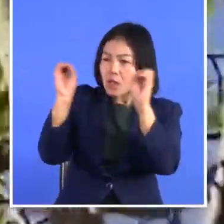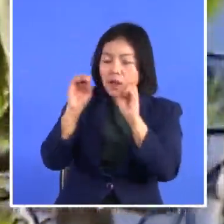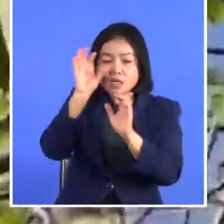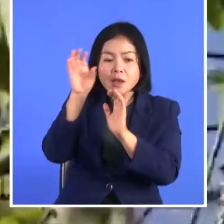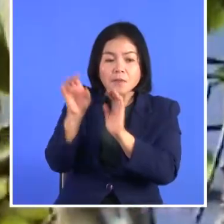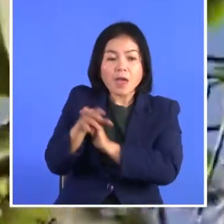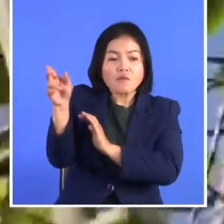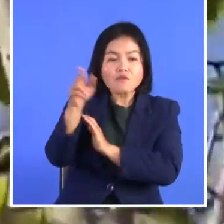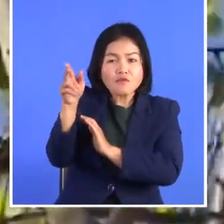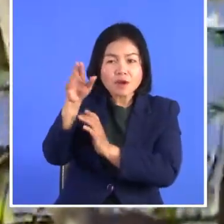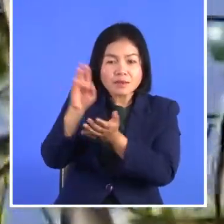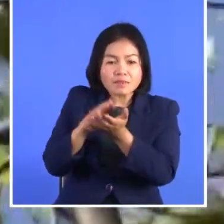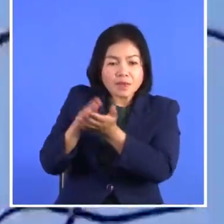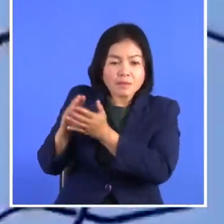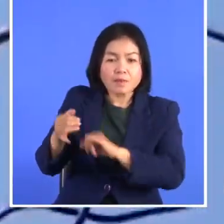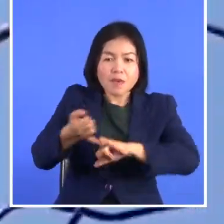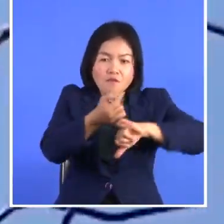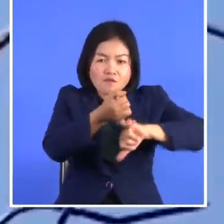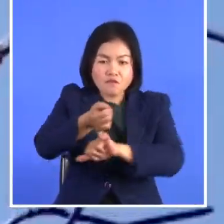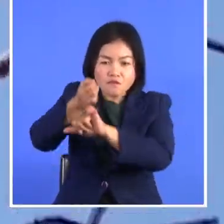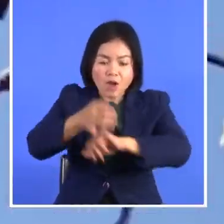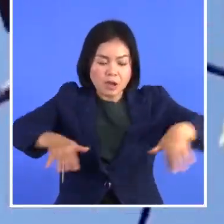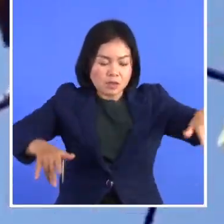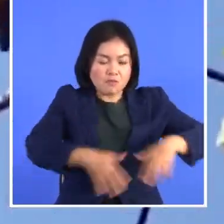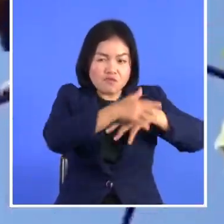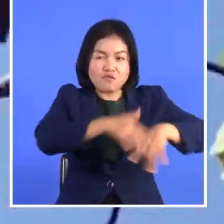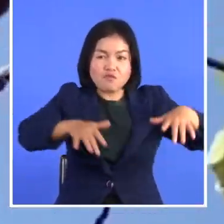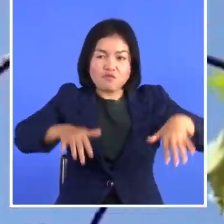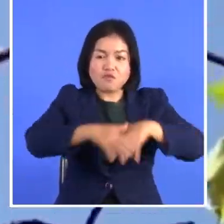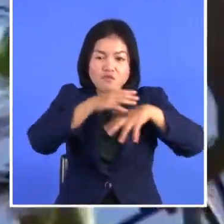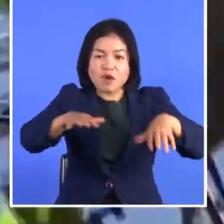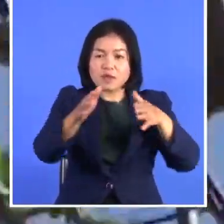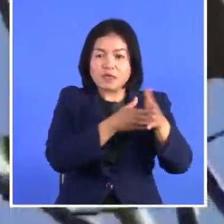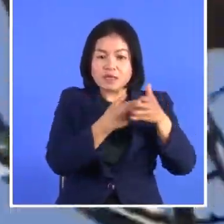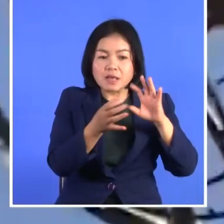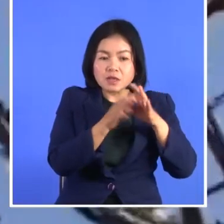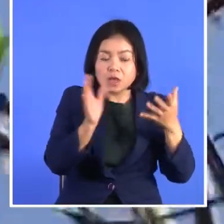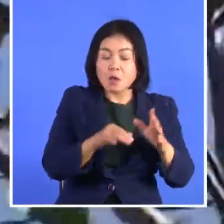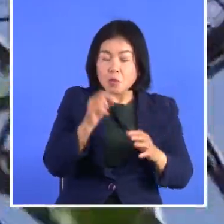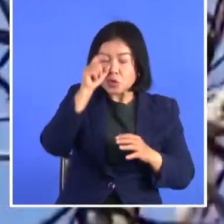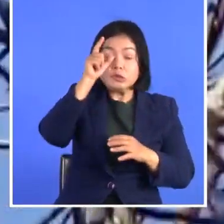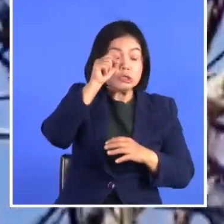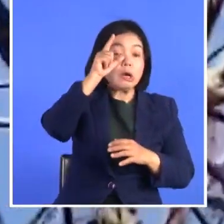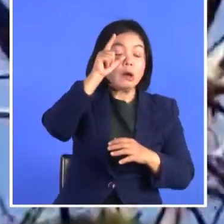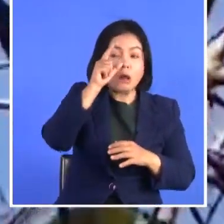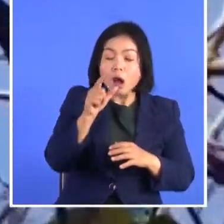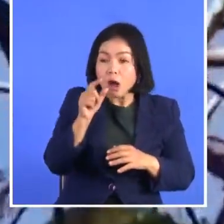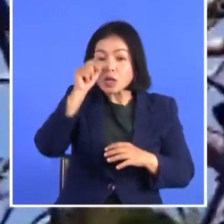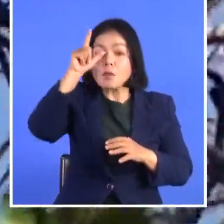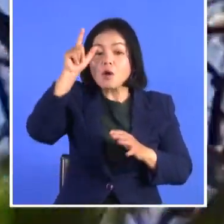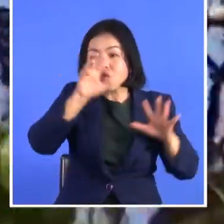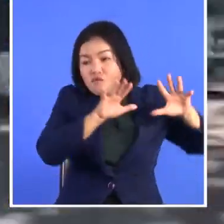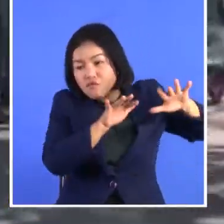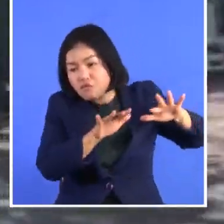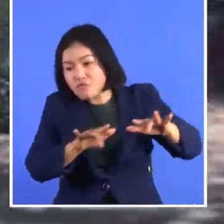นี่มันห้อยหัวแบบนี ้ แล้วพอขบวนพาเหรดผ่านเนี่ยค้างคาวมันก็ฮือตื่นขบวนพาเหรดอ่ะแล้วบินย